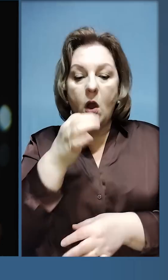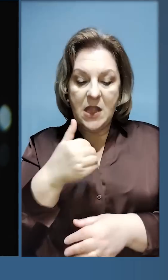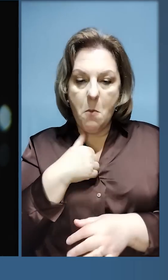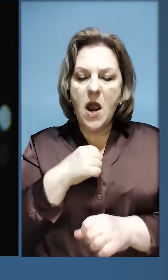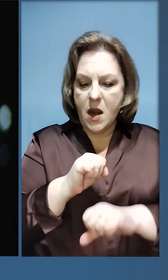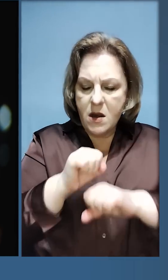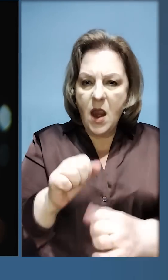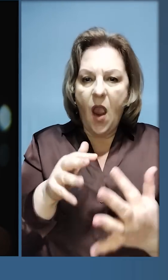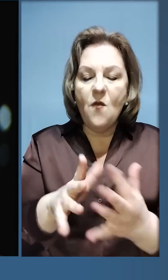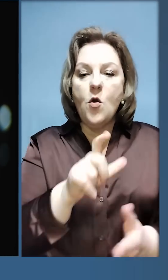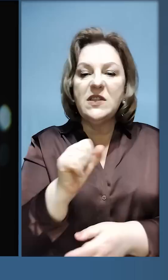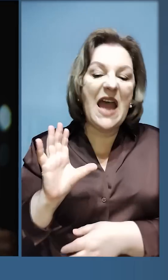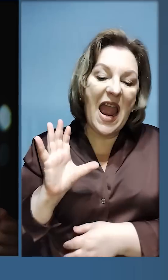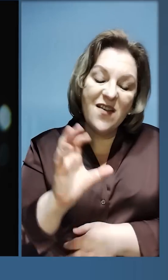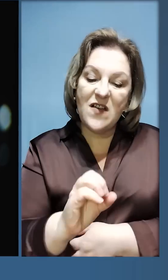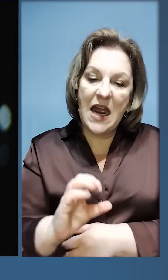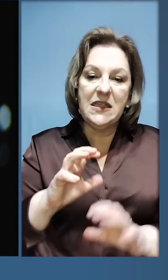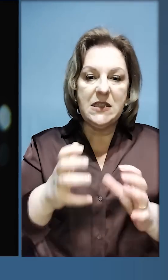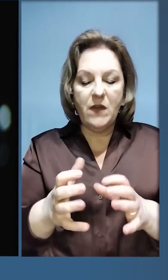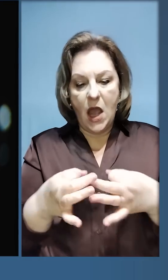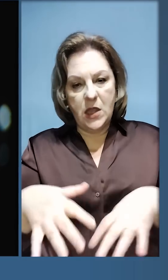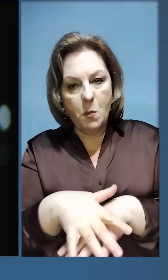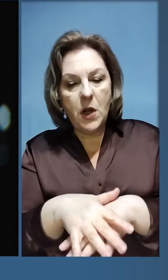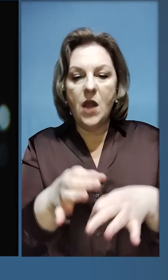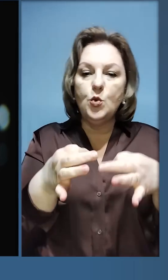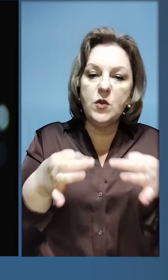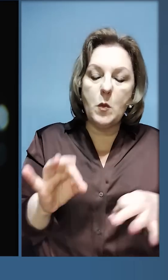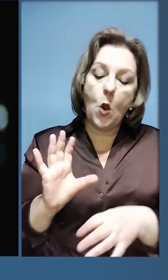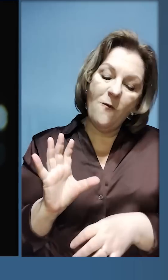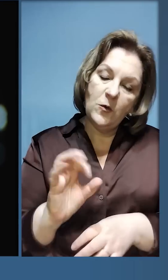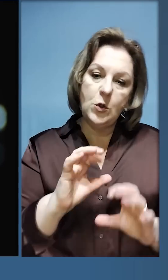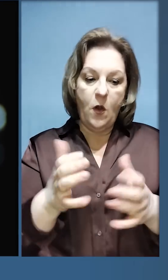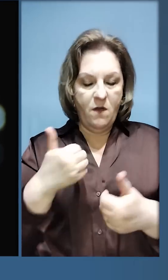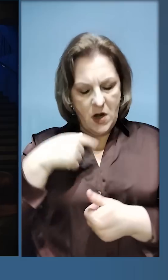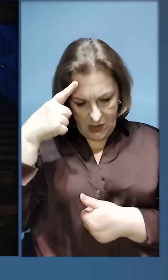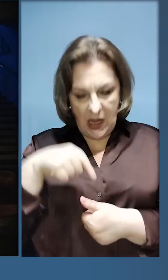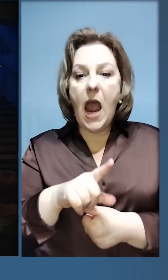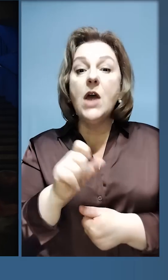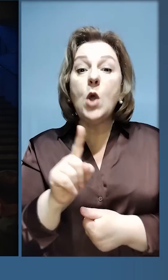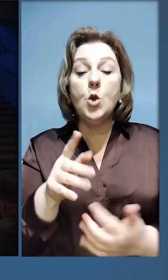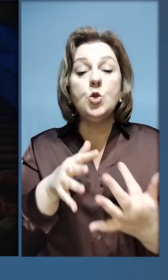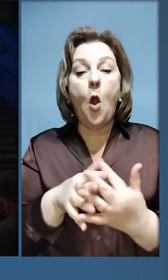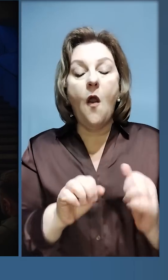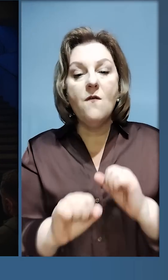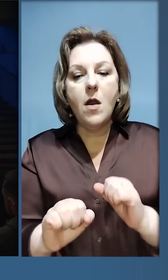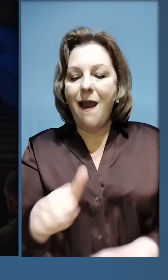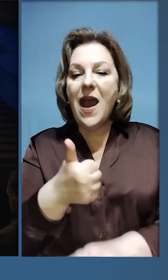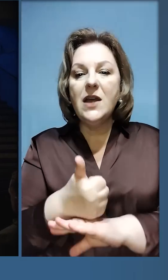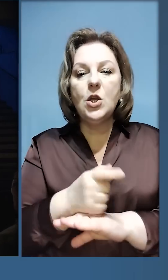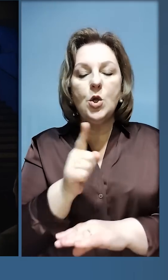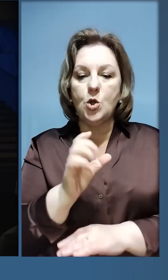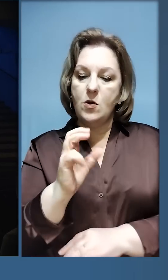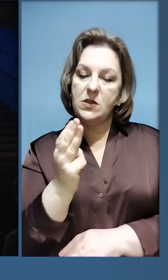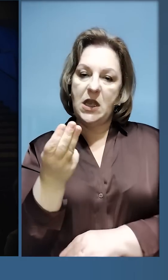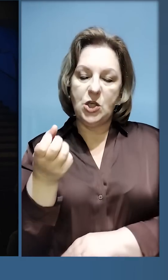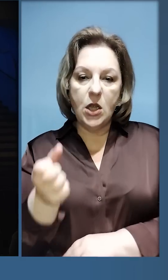Ми воюємо за весь світ, за демократію, за свободу всього світу. Ми знаємо, за що ми воюємо.